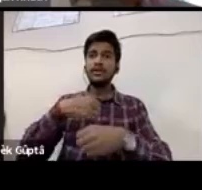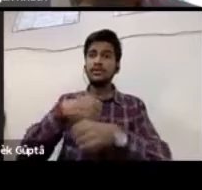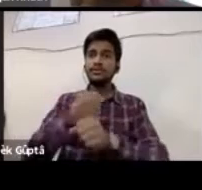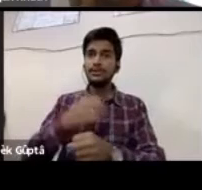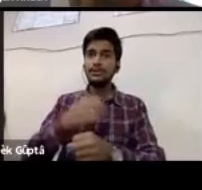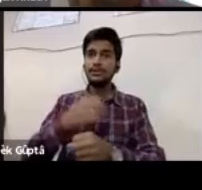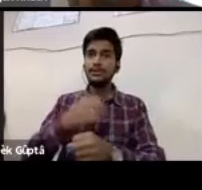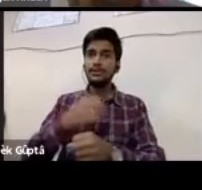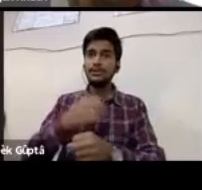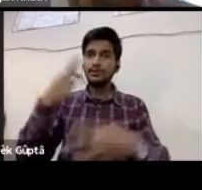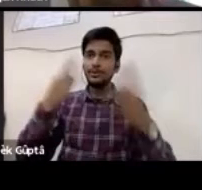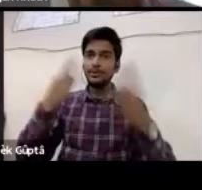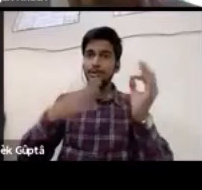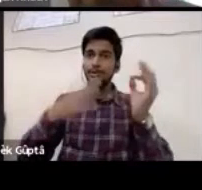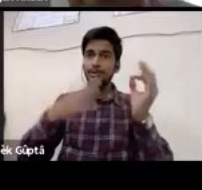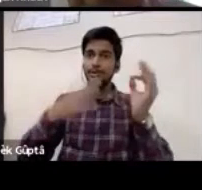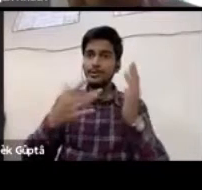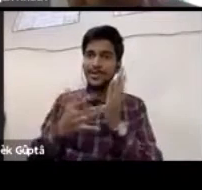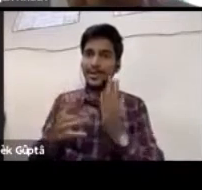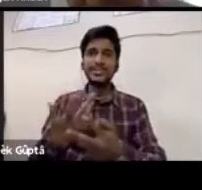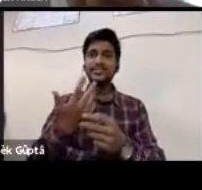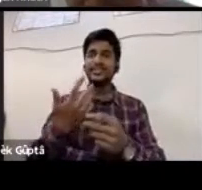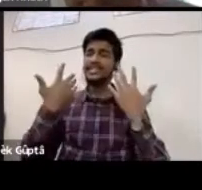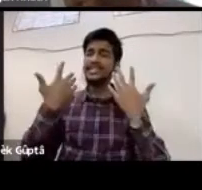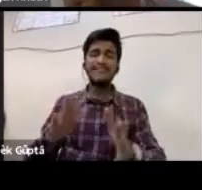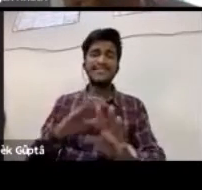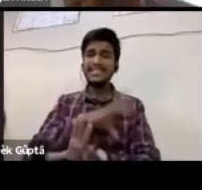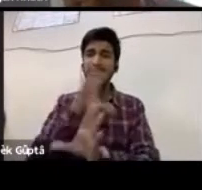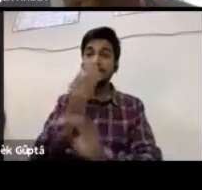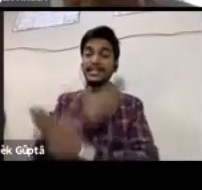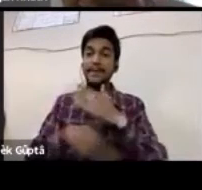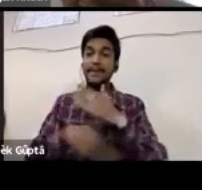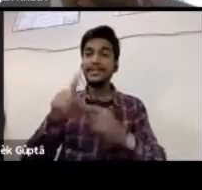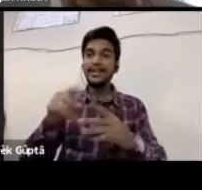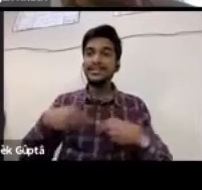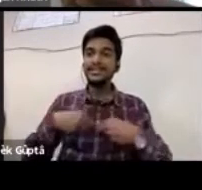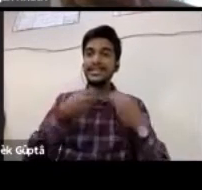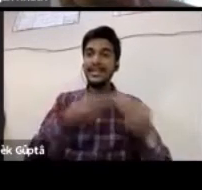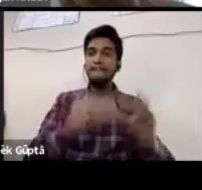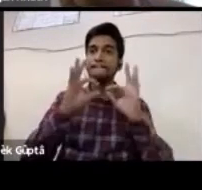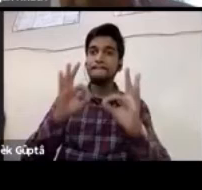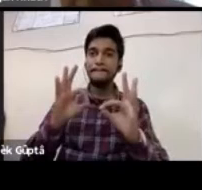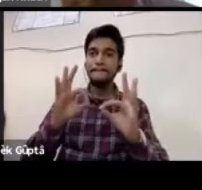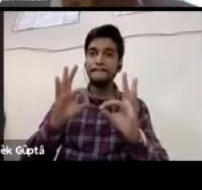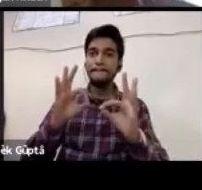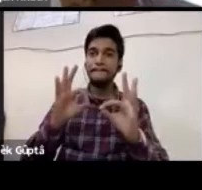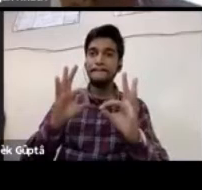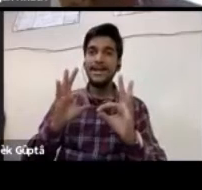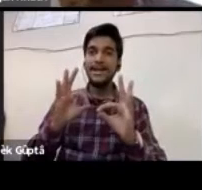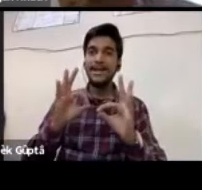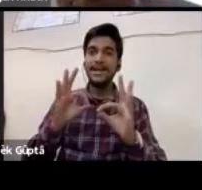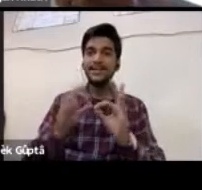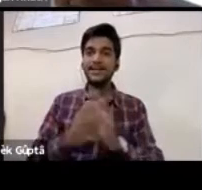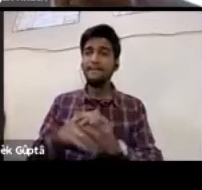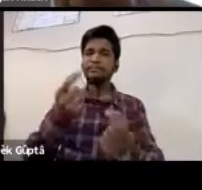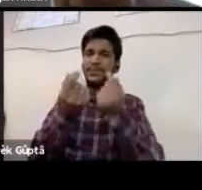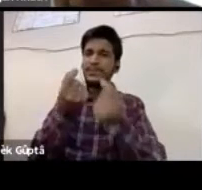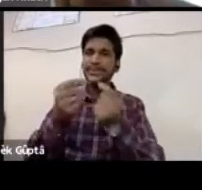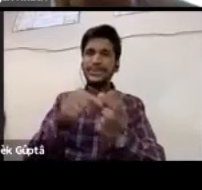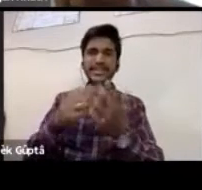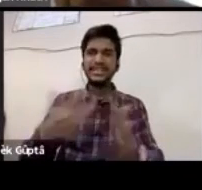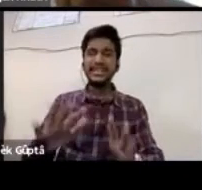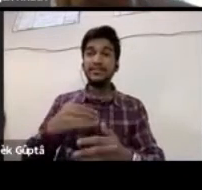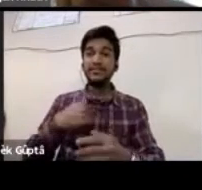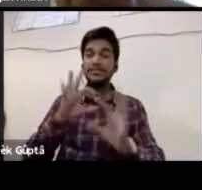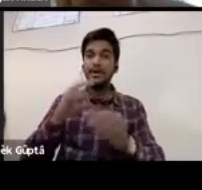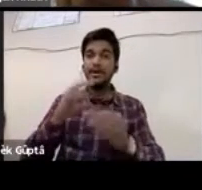गिवर्स ऑल्सो. तो पर्सन्स विद डिसेबिलिटीज को अपनी छोटी से छोटी, अगर वो चाहें, कोई भी रिस्पॉन्सिबिलिटी वो